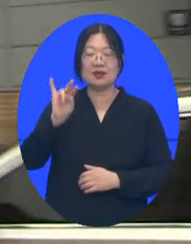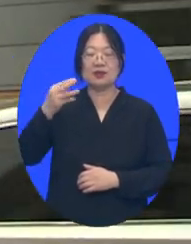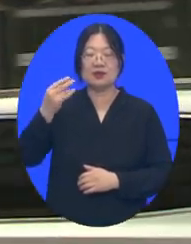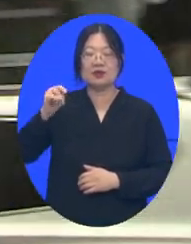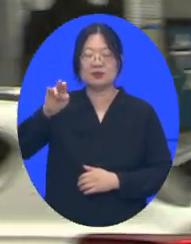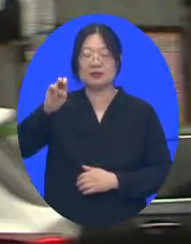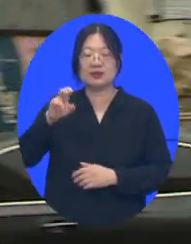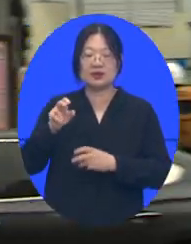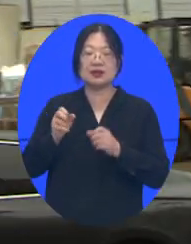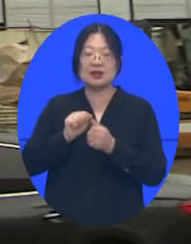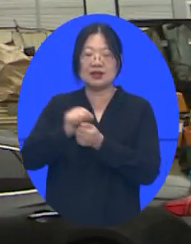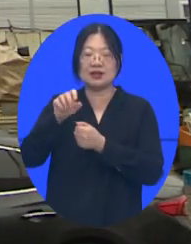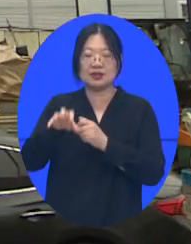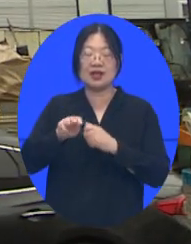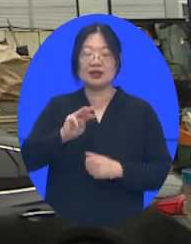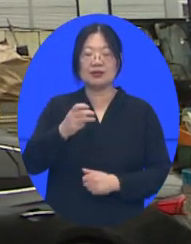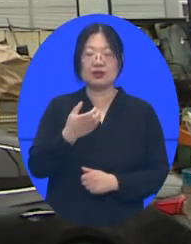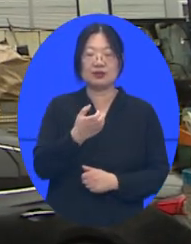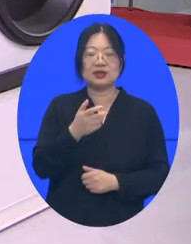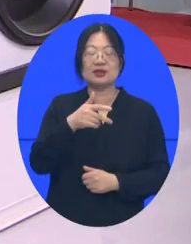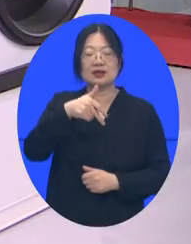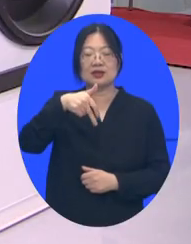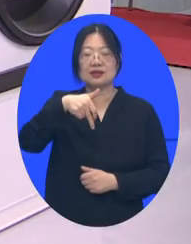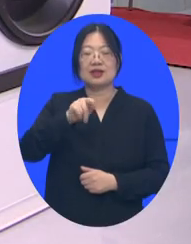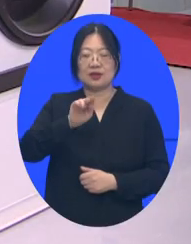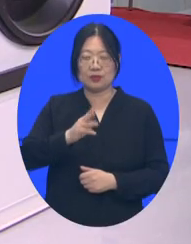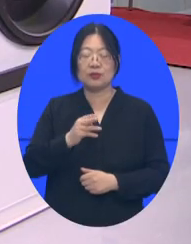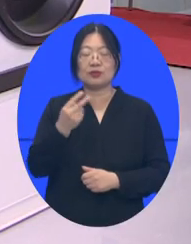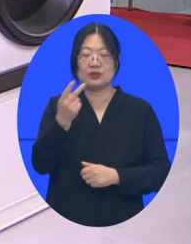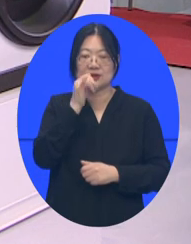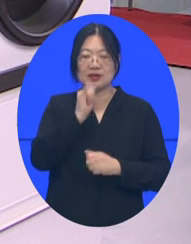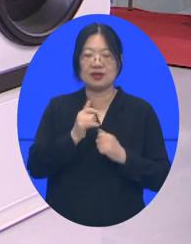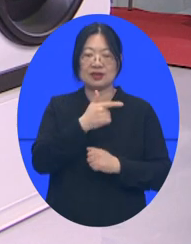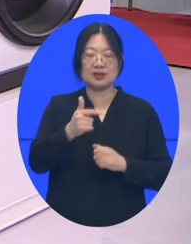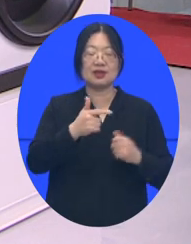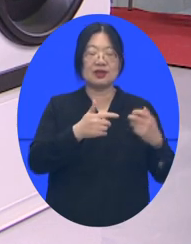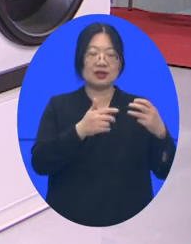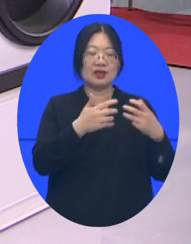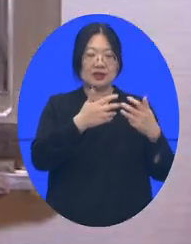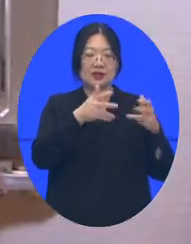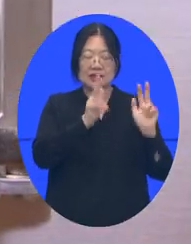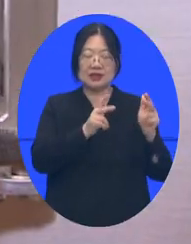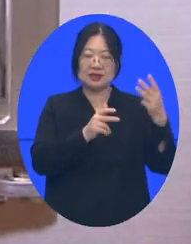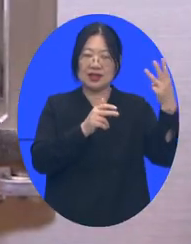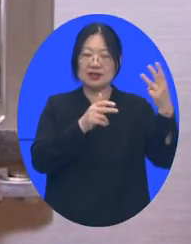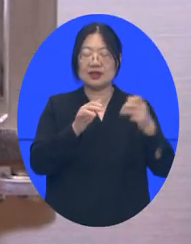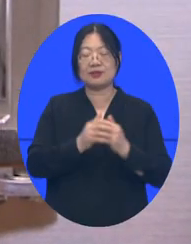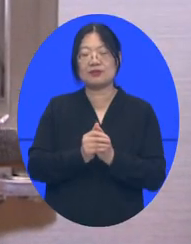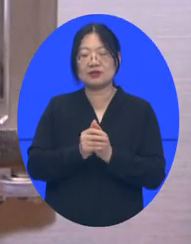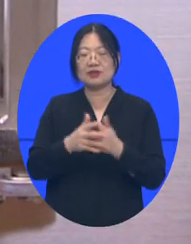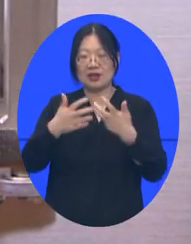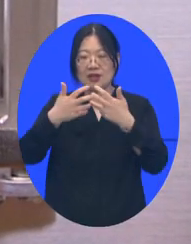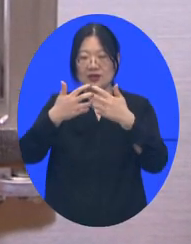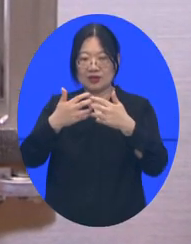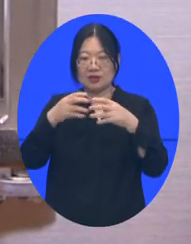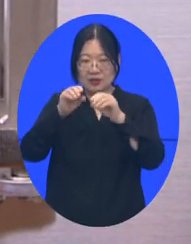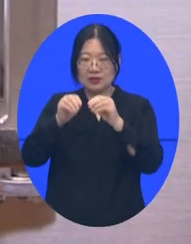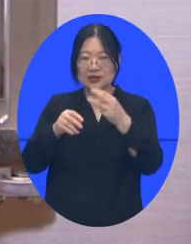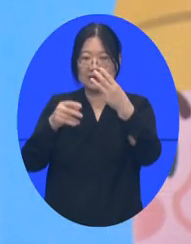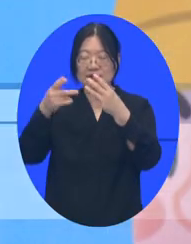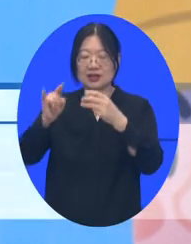블루밍 세탁소는 390제곱미터 규모로 대용량 세탁기 3대와 건조기 3대, 스팀 다리미 등 장비를